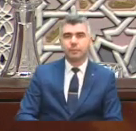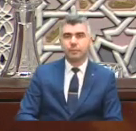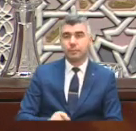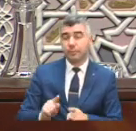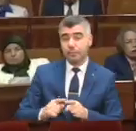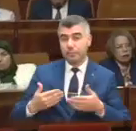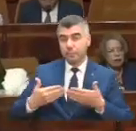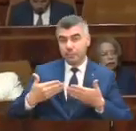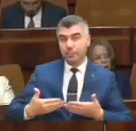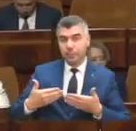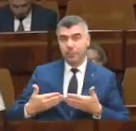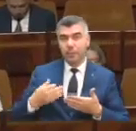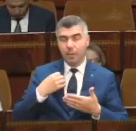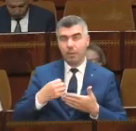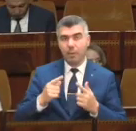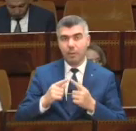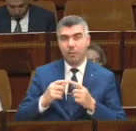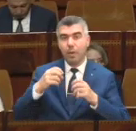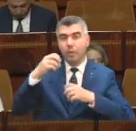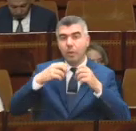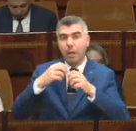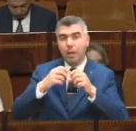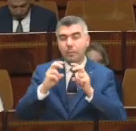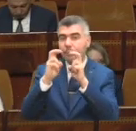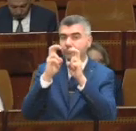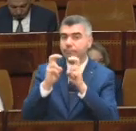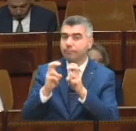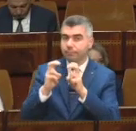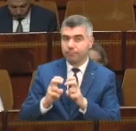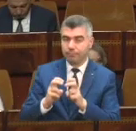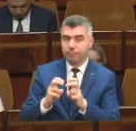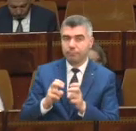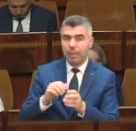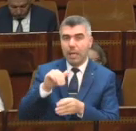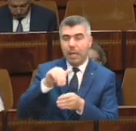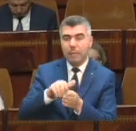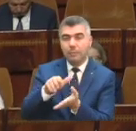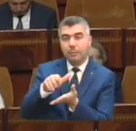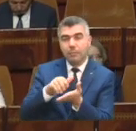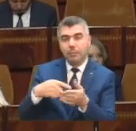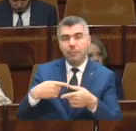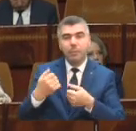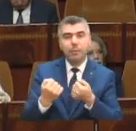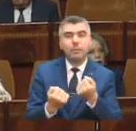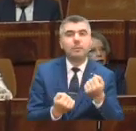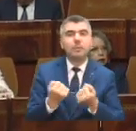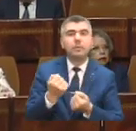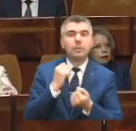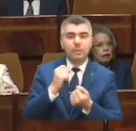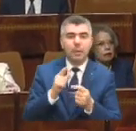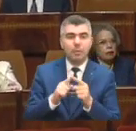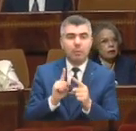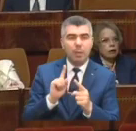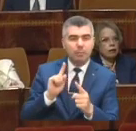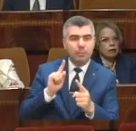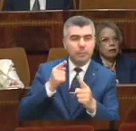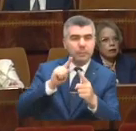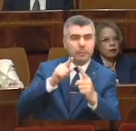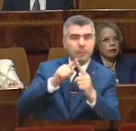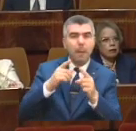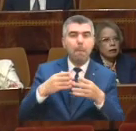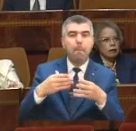موسم شبه جاف، وفريق الأصالة والمعاصرة كان في زيارة ميدانية لإقليم قلعة صراغنة في نهاية